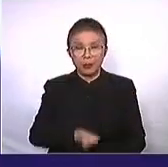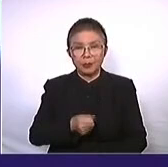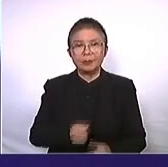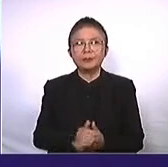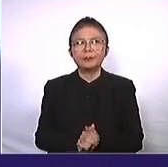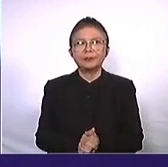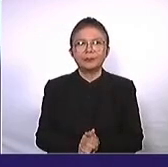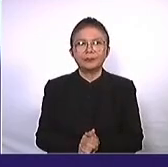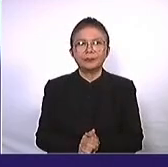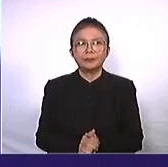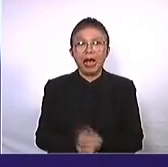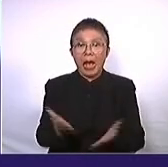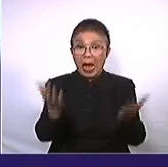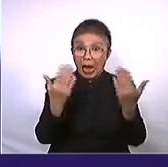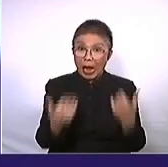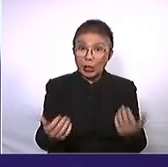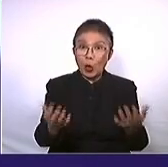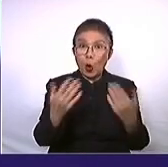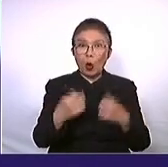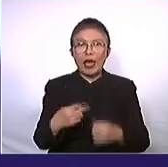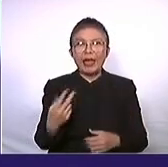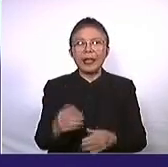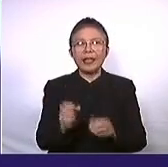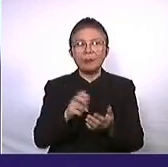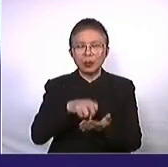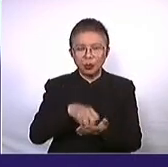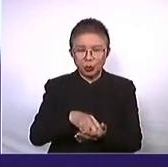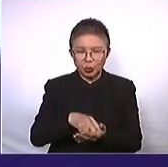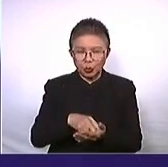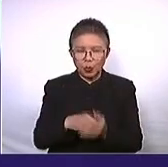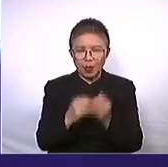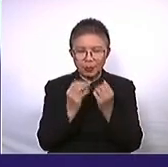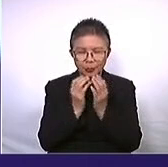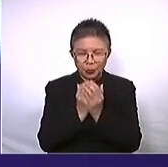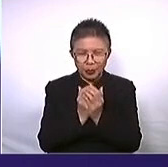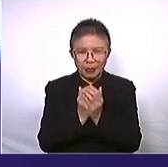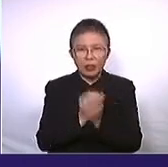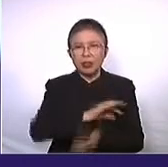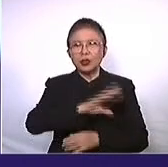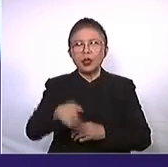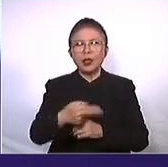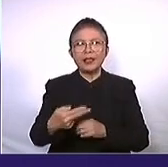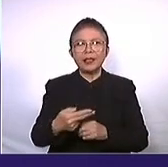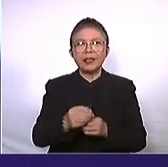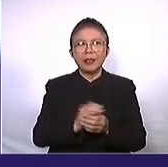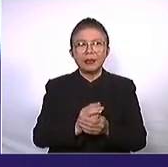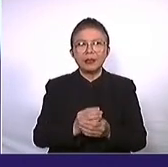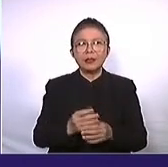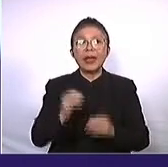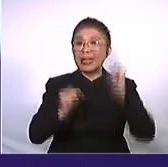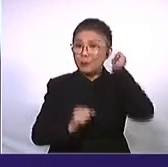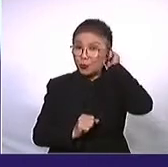wabarakatuh. Assalamualaikum. Mari kita bersujud semuanya, saudara-saudara di seluruh Indonesia, kepada ibu